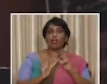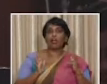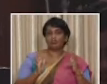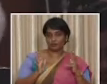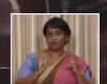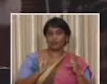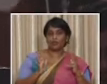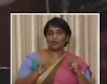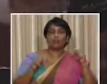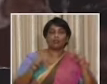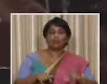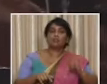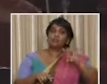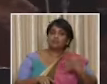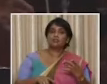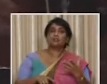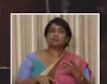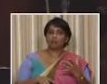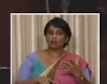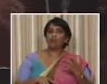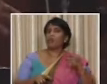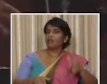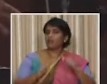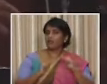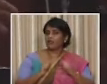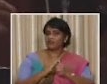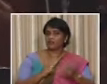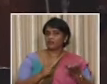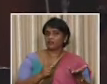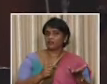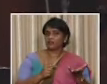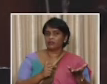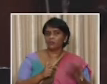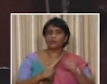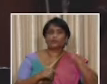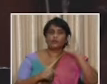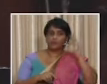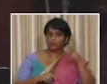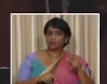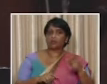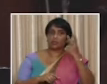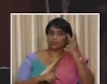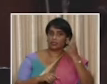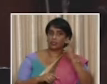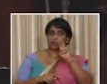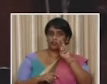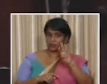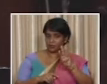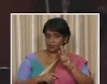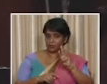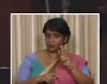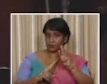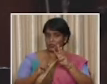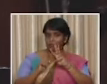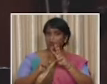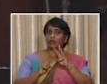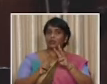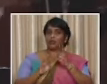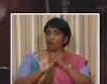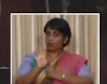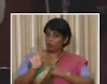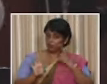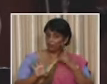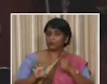තිබුණේ. දැන් මේක 100 වෙලා තියෙනවා. ඇයි මේ වෙලා තියෙන්නේ? දැන් විශේෂයෙන්ම 2023 ඒ